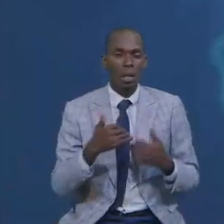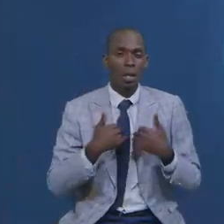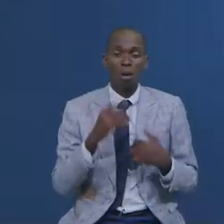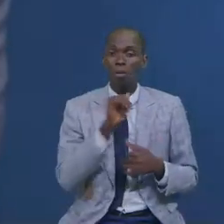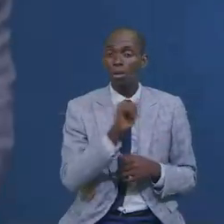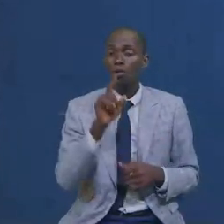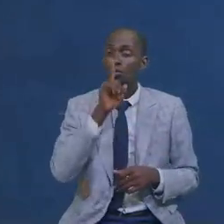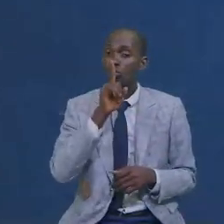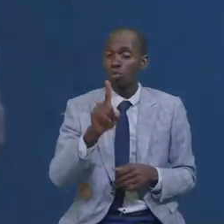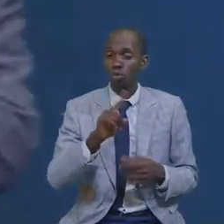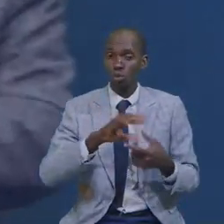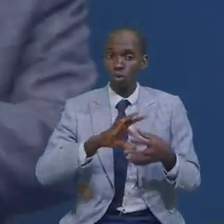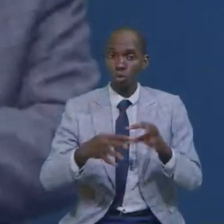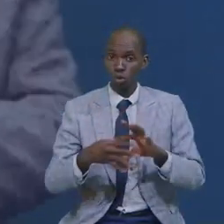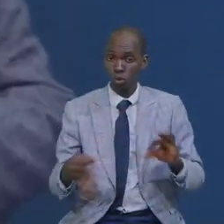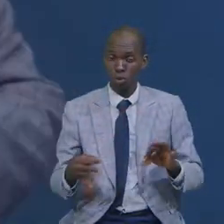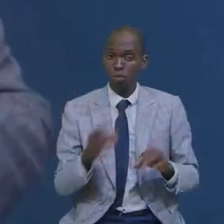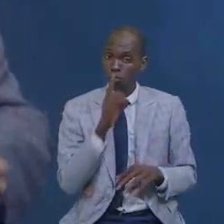un vrai histoire